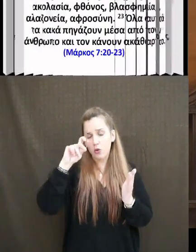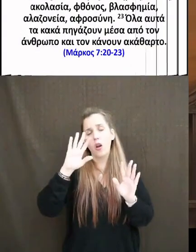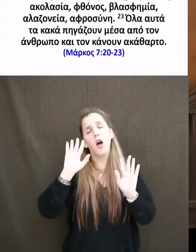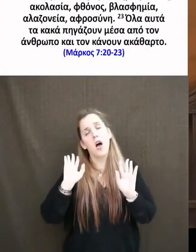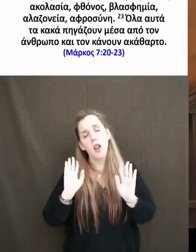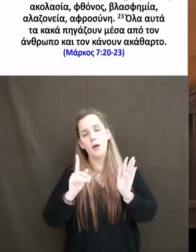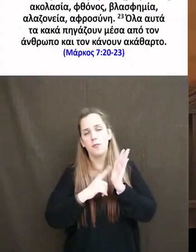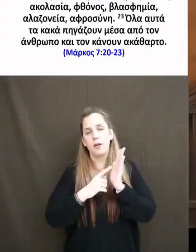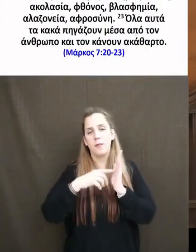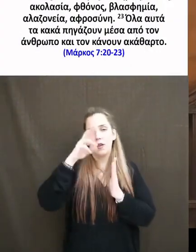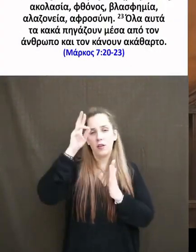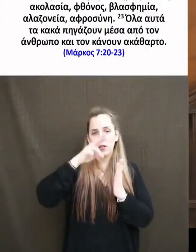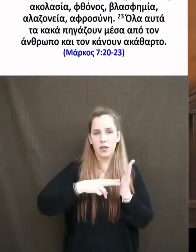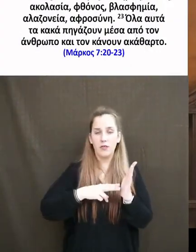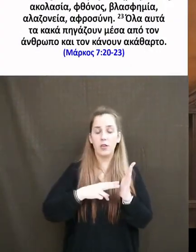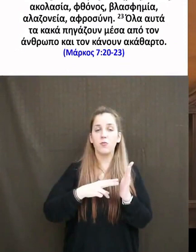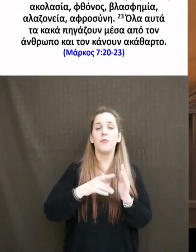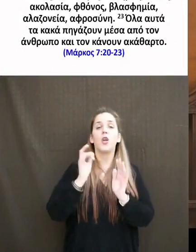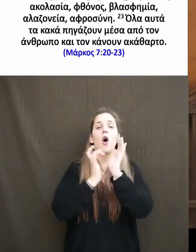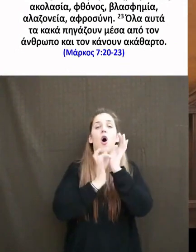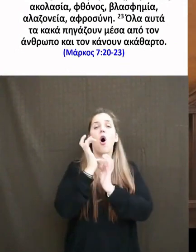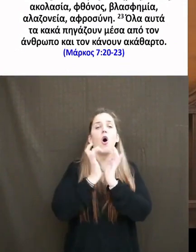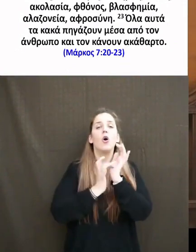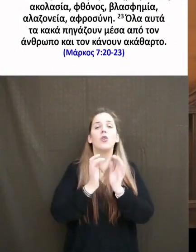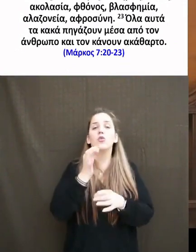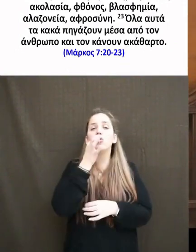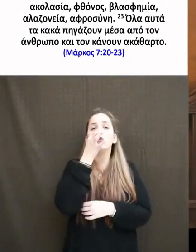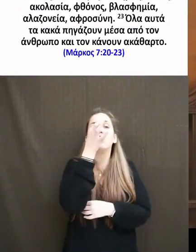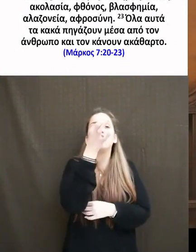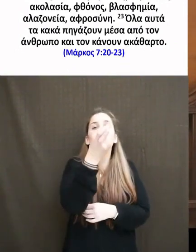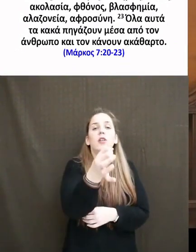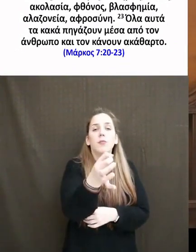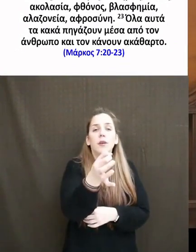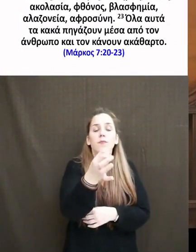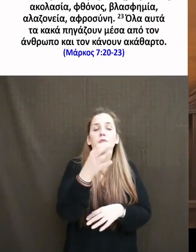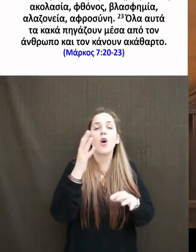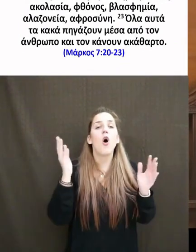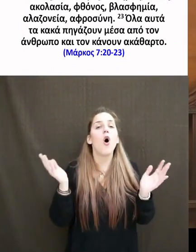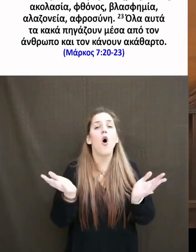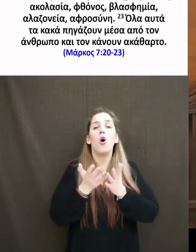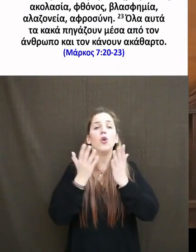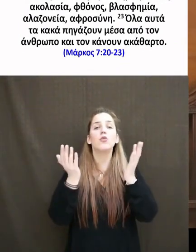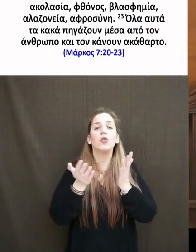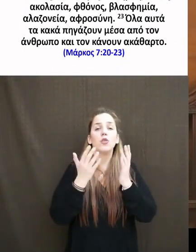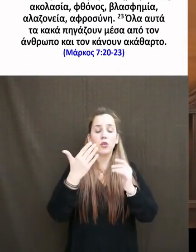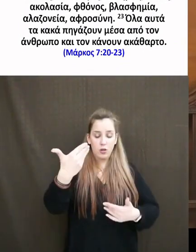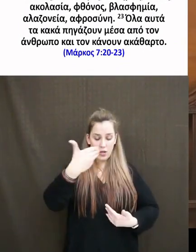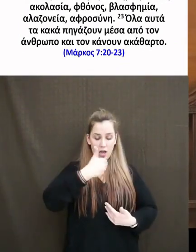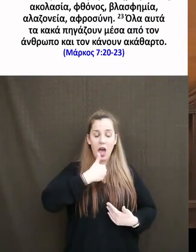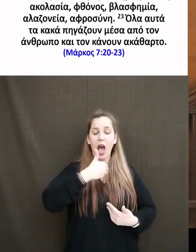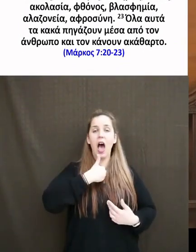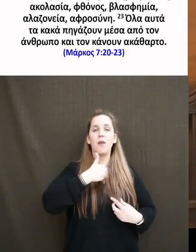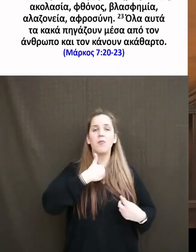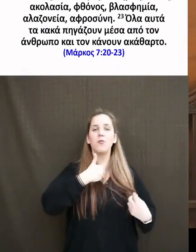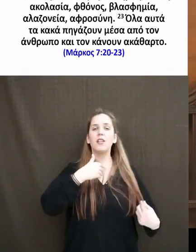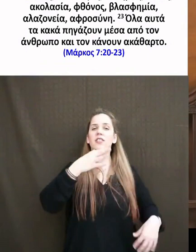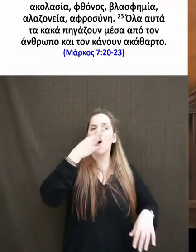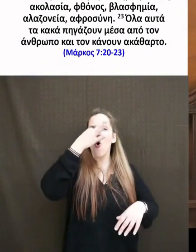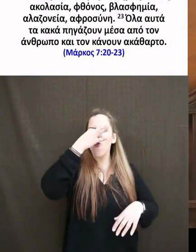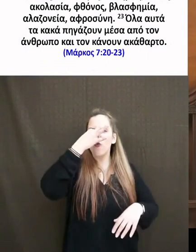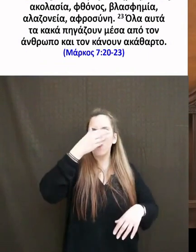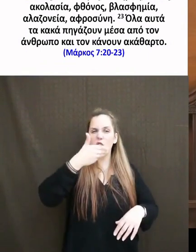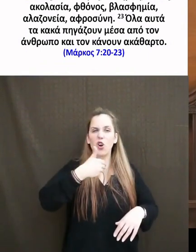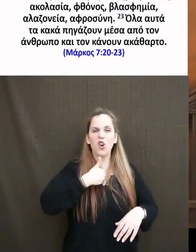Ό,τι βγαίνει μέσα από τον άνθρωπο, τους έλεγε, εκείνο τον κάνει ακάθαρτο. Γιατί μέσα από την καρδιά των ανθρώπων πηγάζουν οι κακές